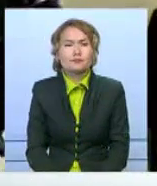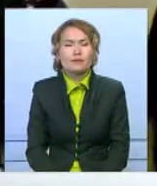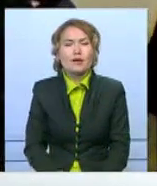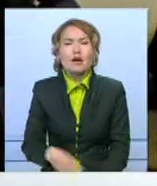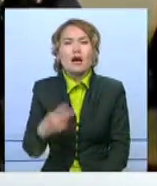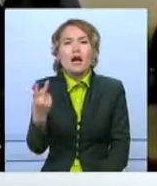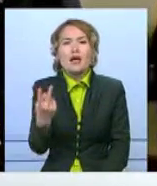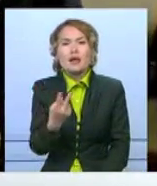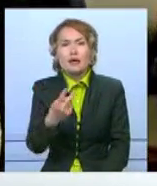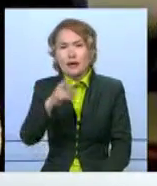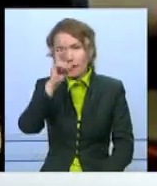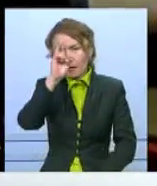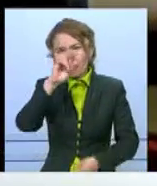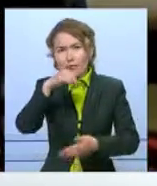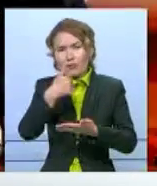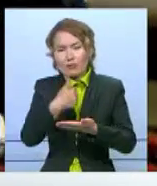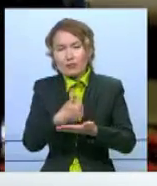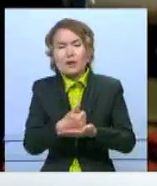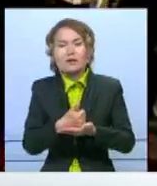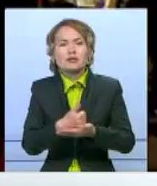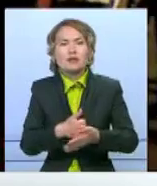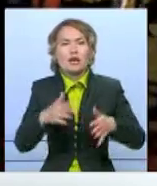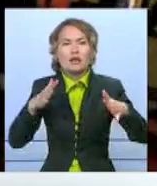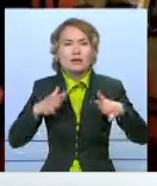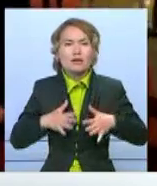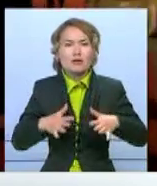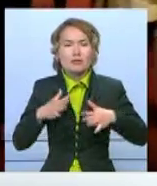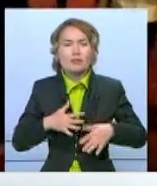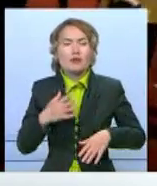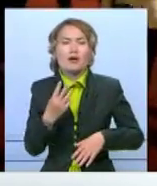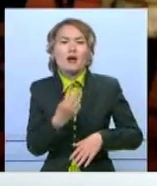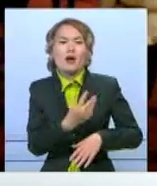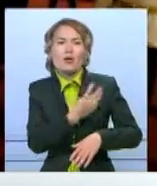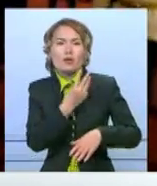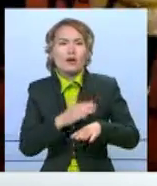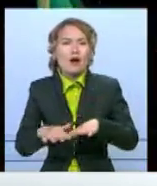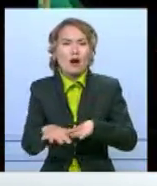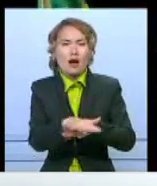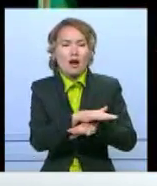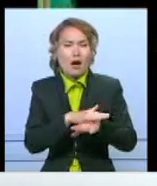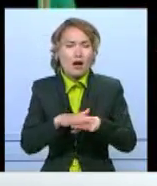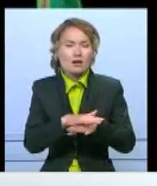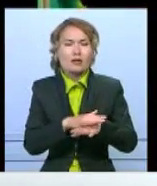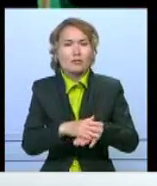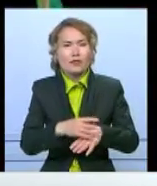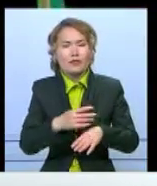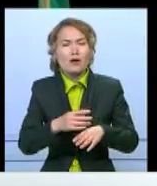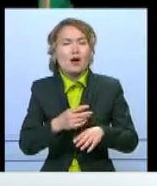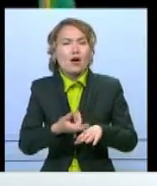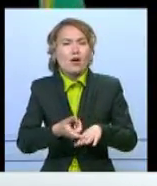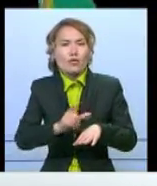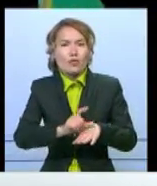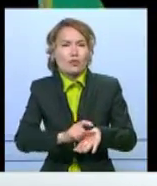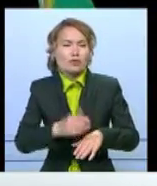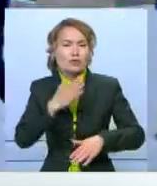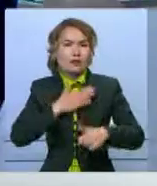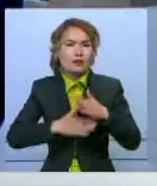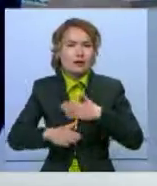Екі ел басшысының кездесуін Тбилиси жұртшылығы зор ықласпен тамашалады. Себебі Георгий Марк Велашвилидің сапары тарихи